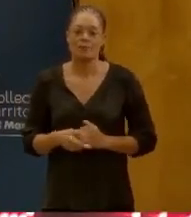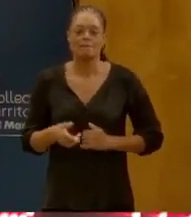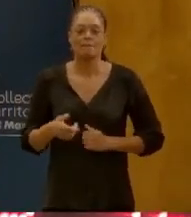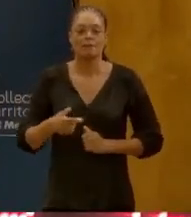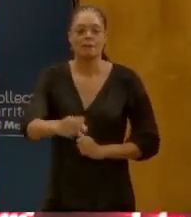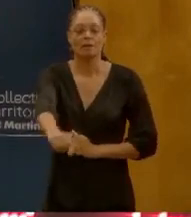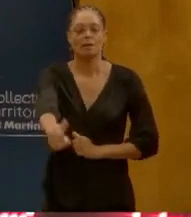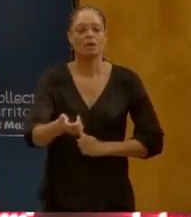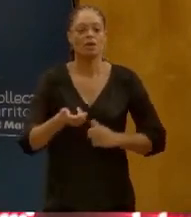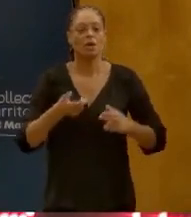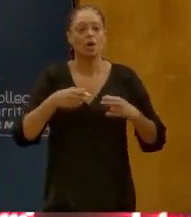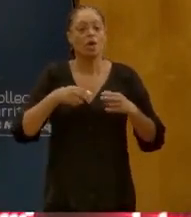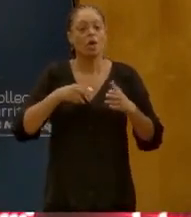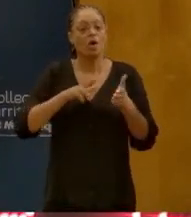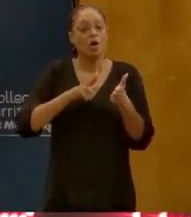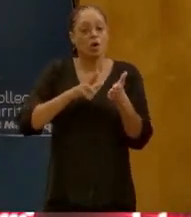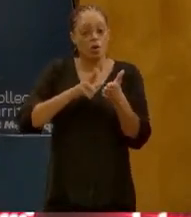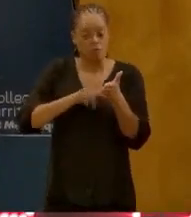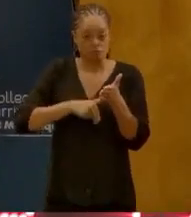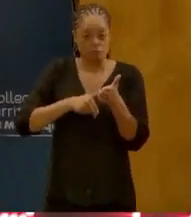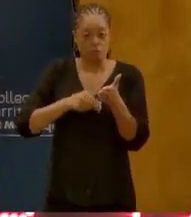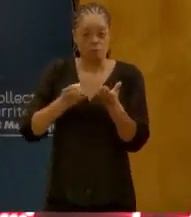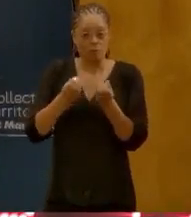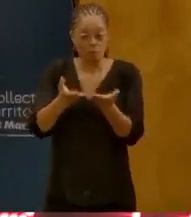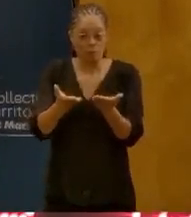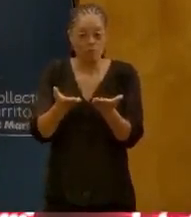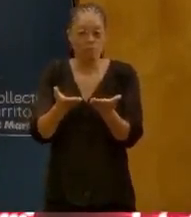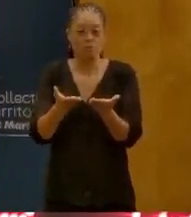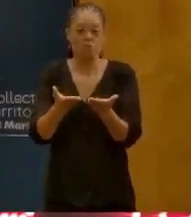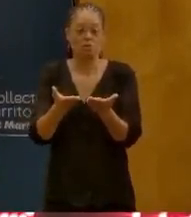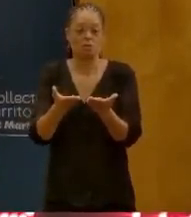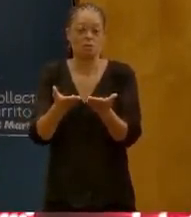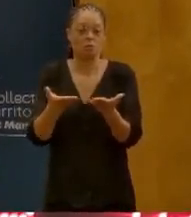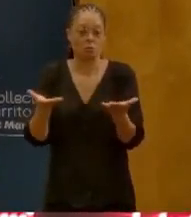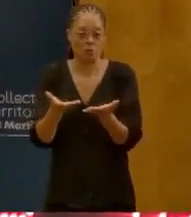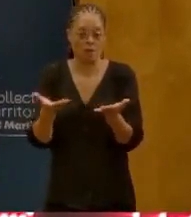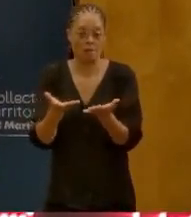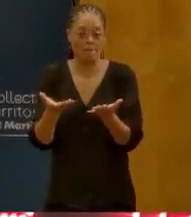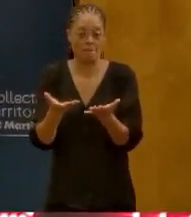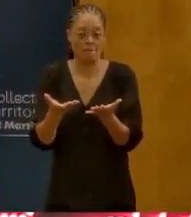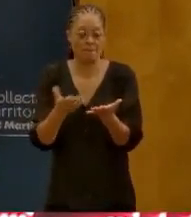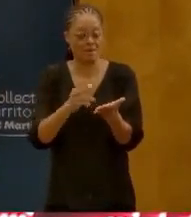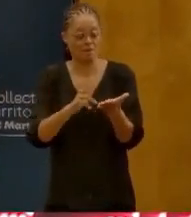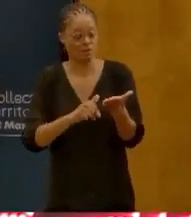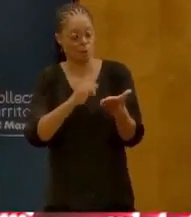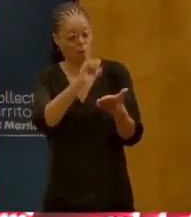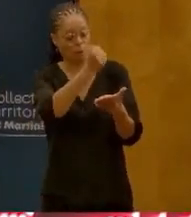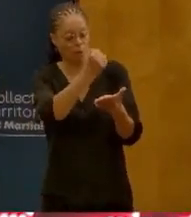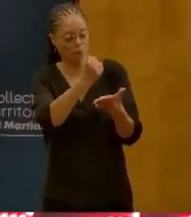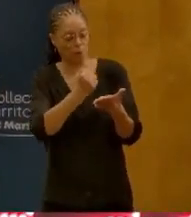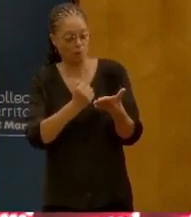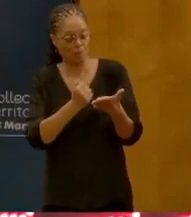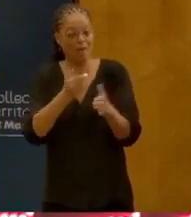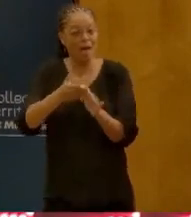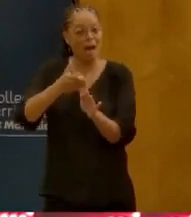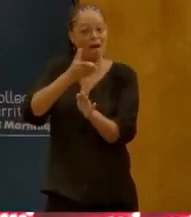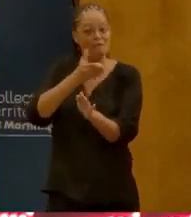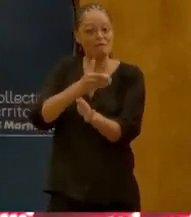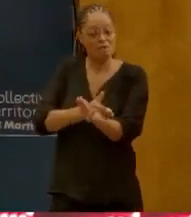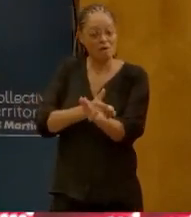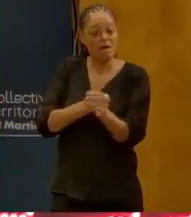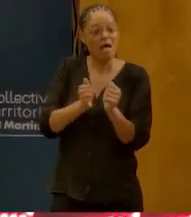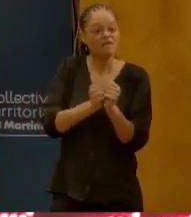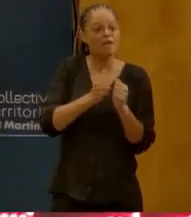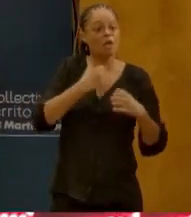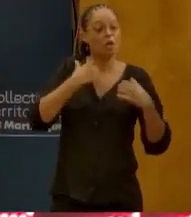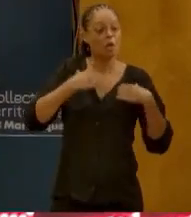convention qui a été proposée ici, elle a été faite après un long travail de discussion avec le club régional